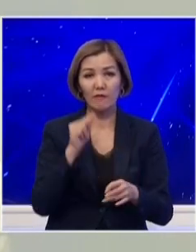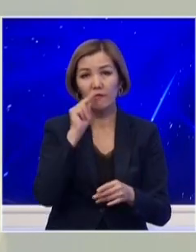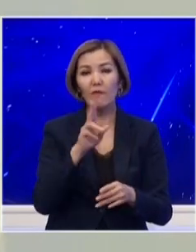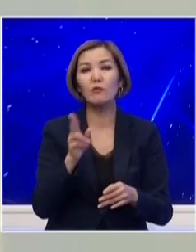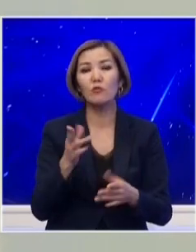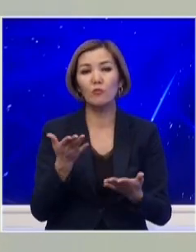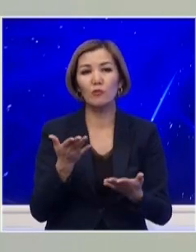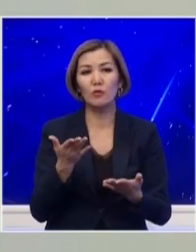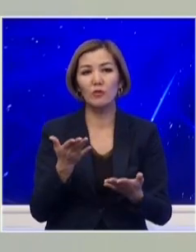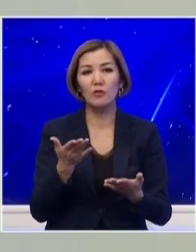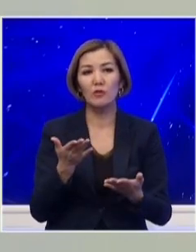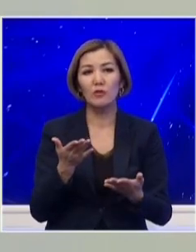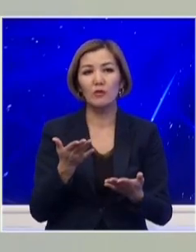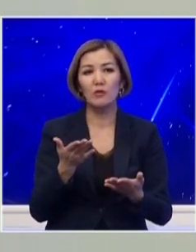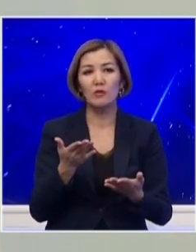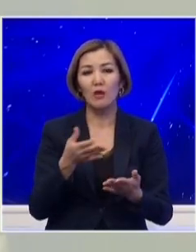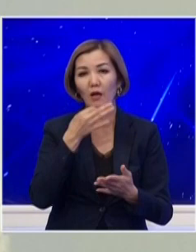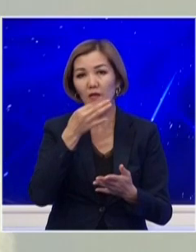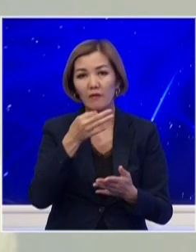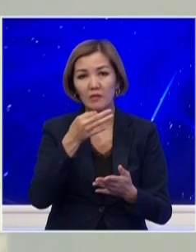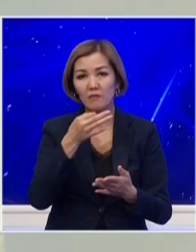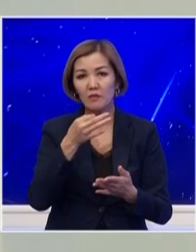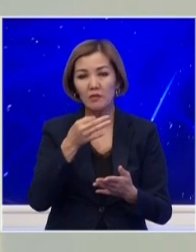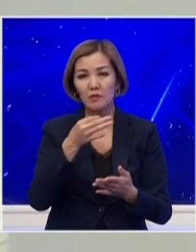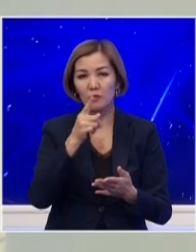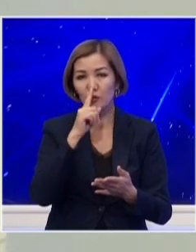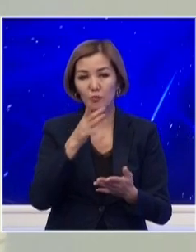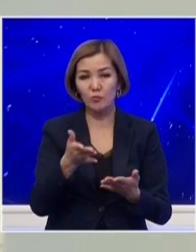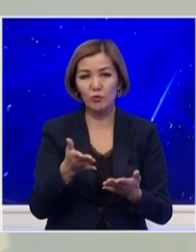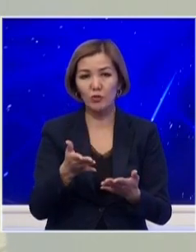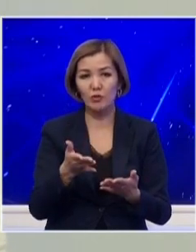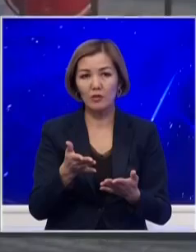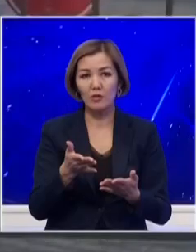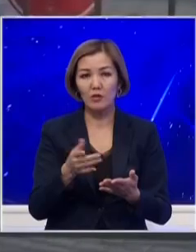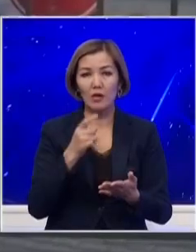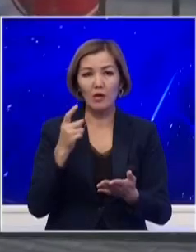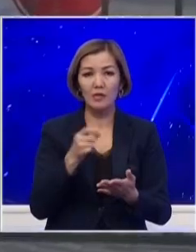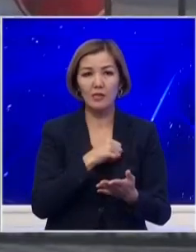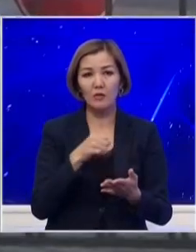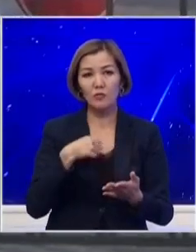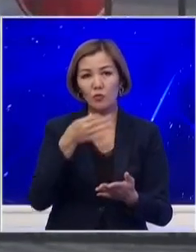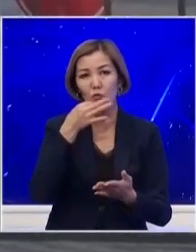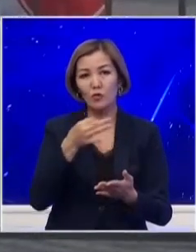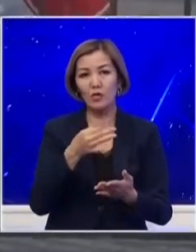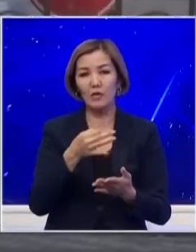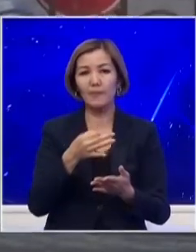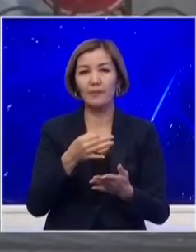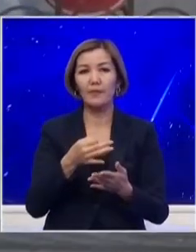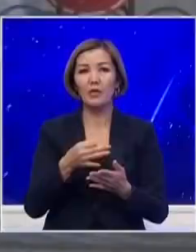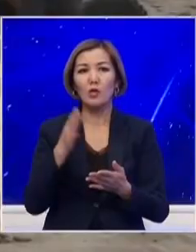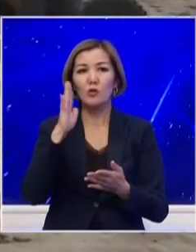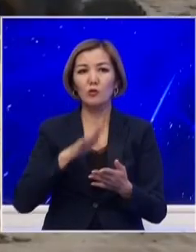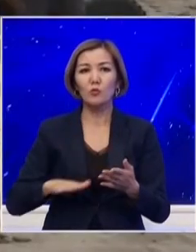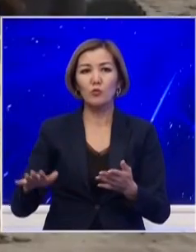кислеры, мы за вас ответственность не несем. Сондай кислеры бір шара қолданамын. Расымен де жағаны қоршап алған